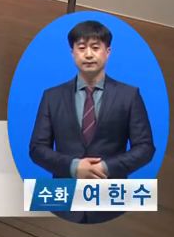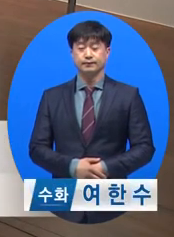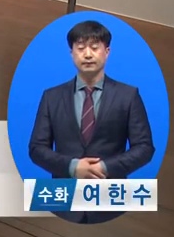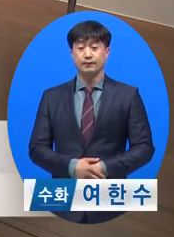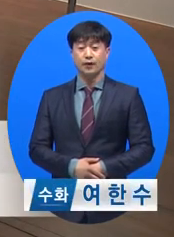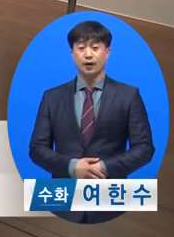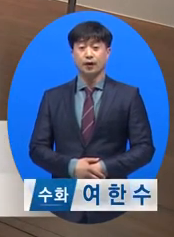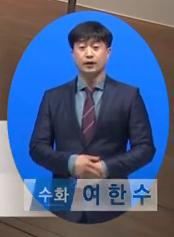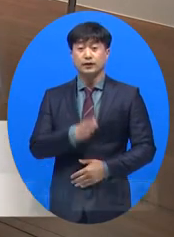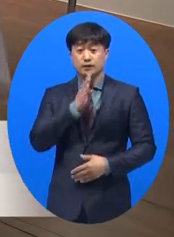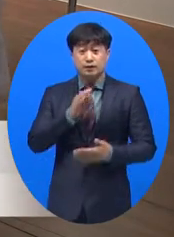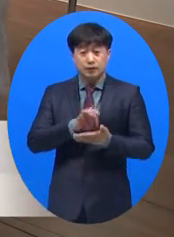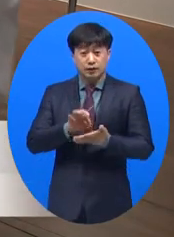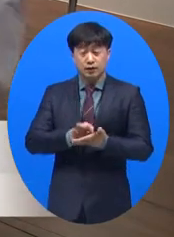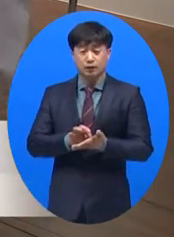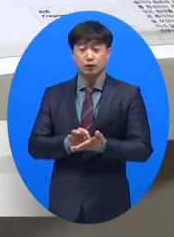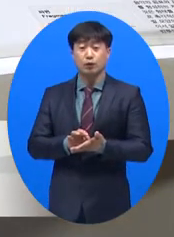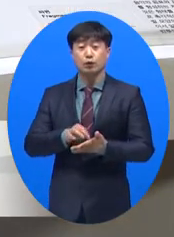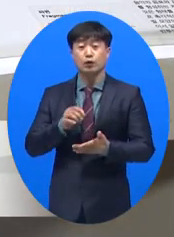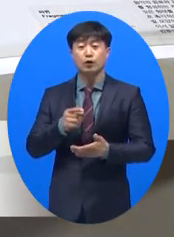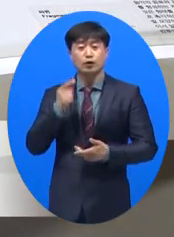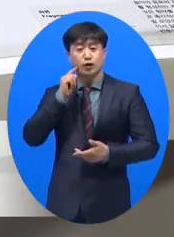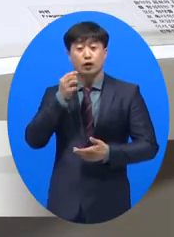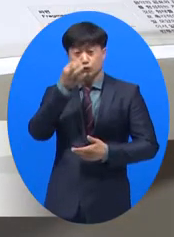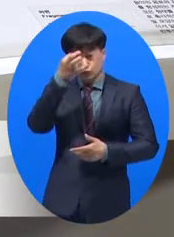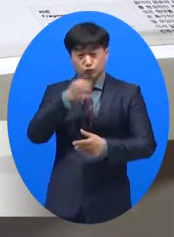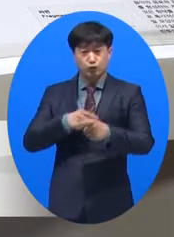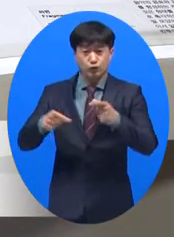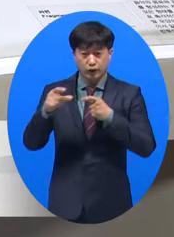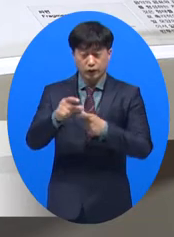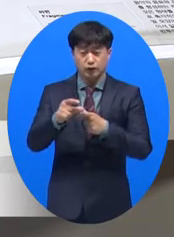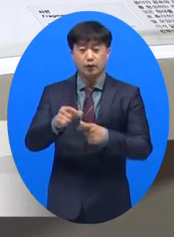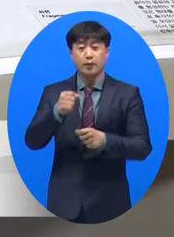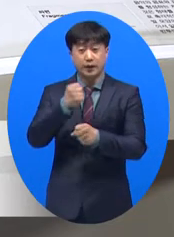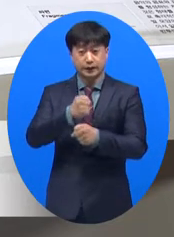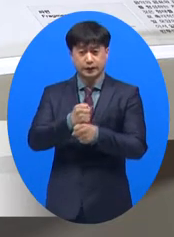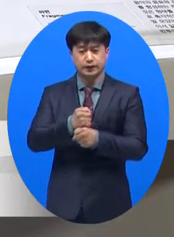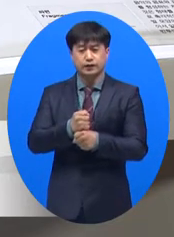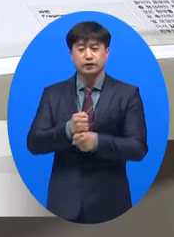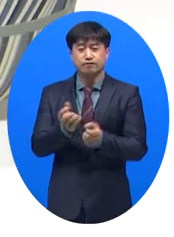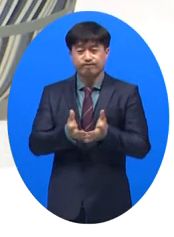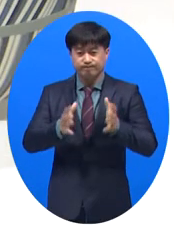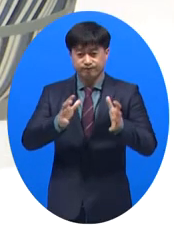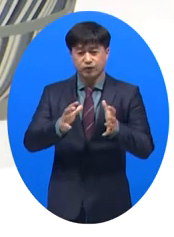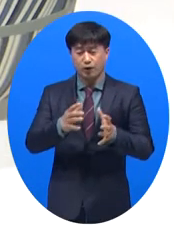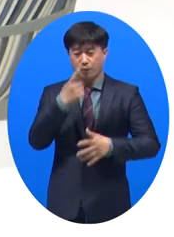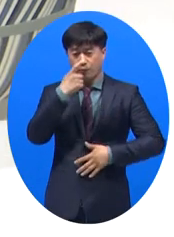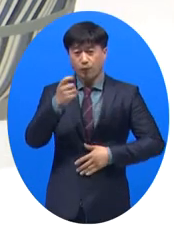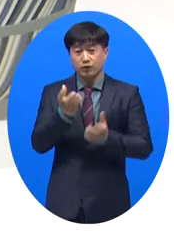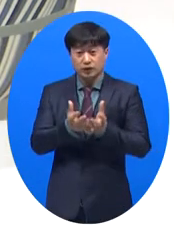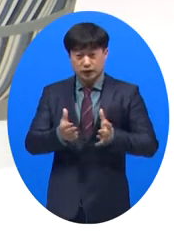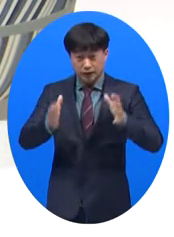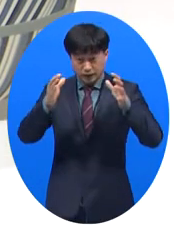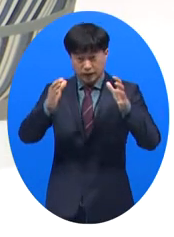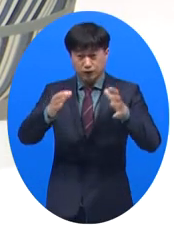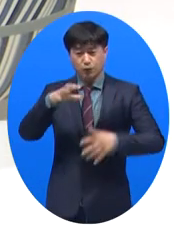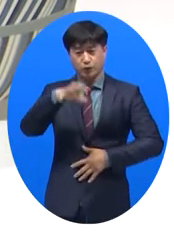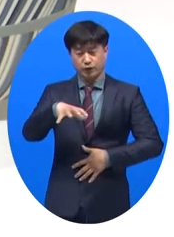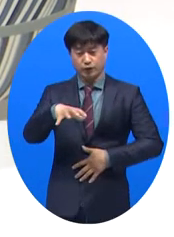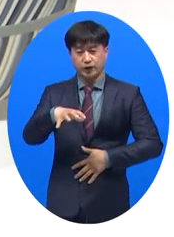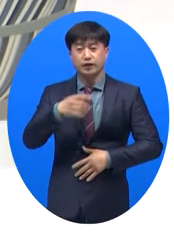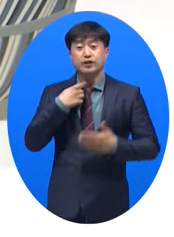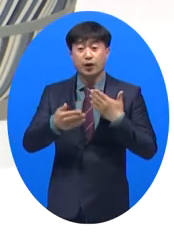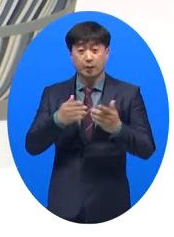실용적 물품의 예수를 덧붙여 작품으로 탄생시킨 공예품 들은 물론 고고한 멋을 뽐내는 도자기 작품까지 한자리에서